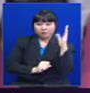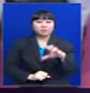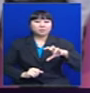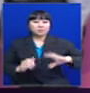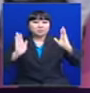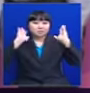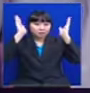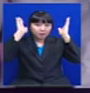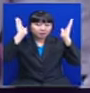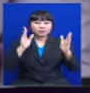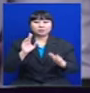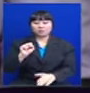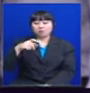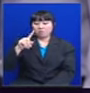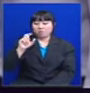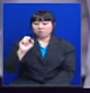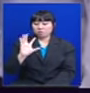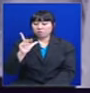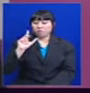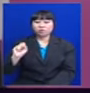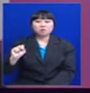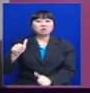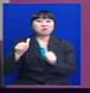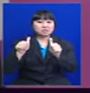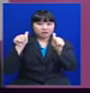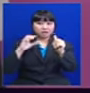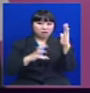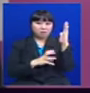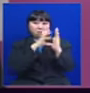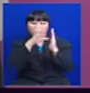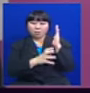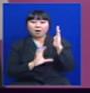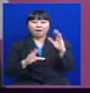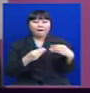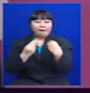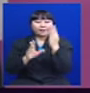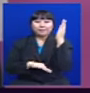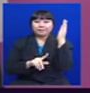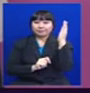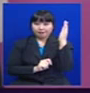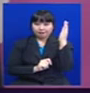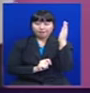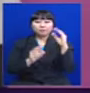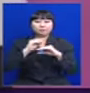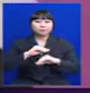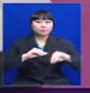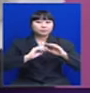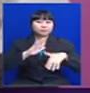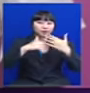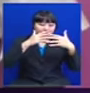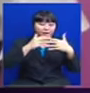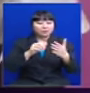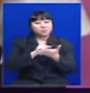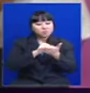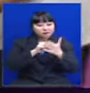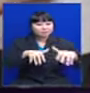มพันธ์หรือสปชสดีเด่นระดับภาคให้กับสปชสตรังในโครงการพัฒนาองค์กรด้านบริการสื่อสาธารณ